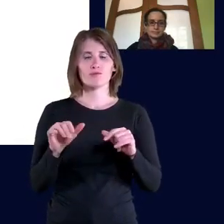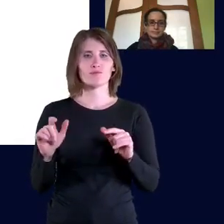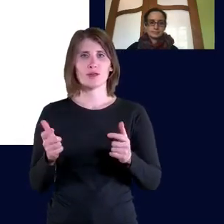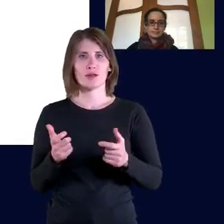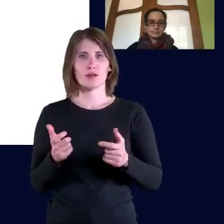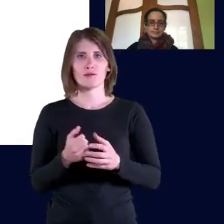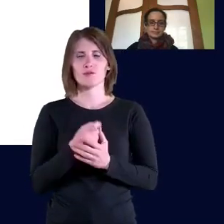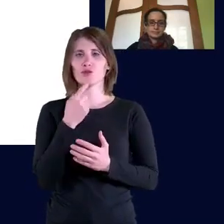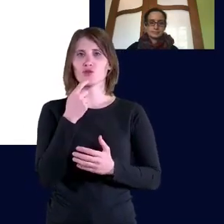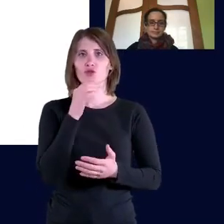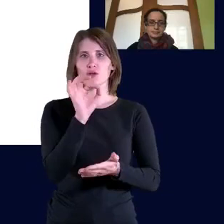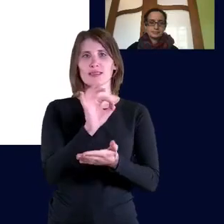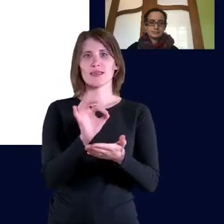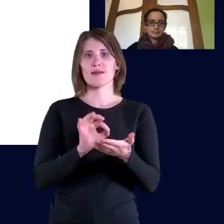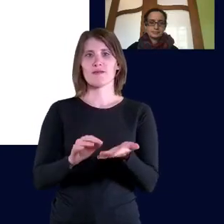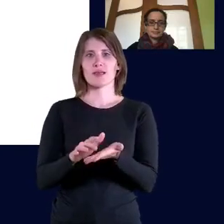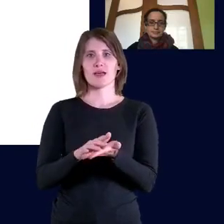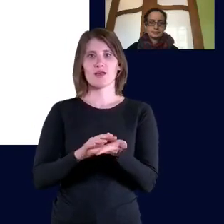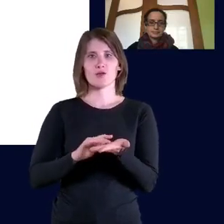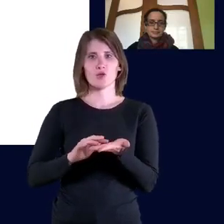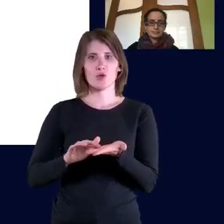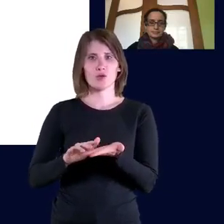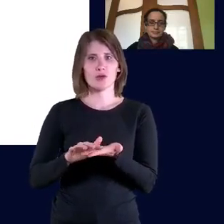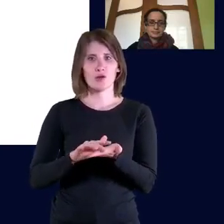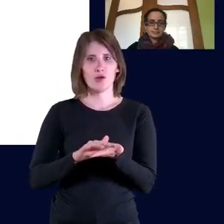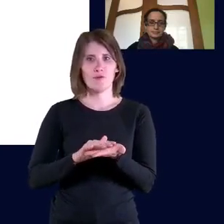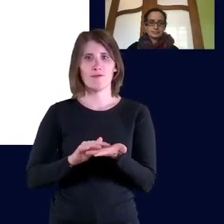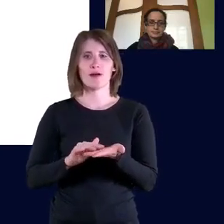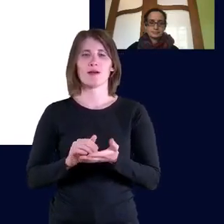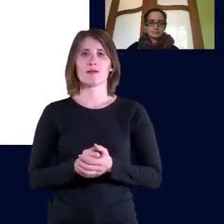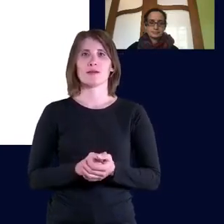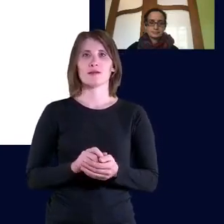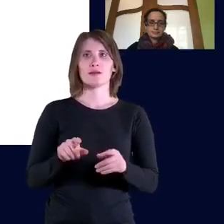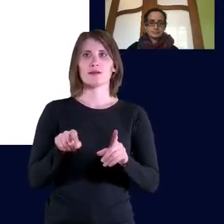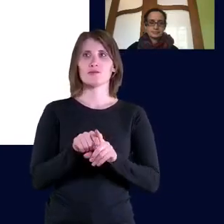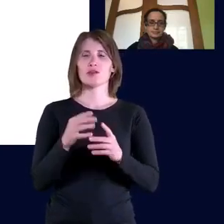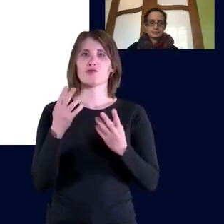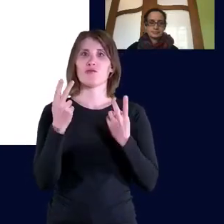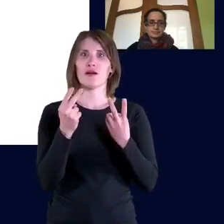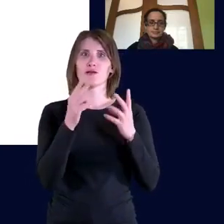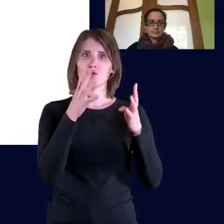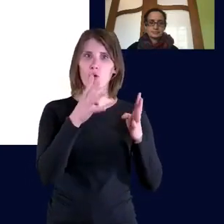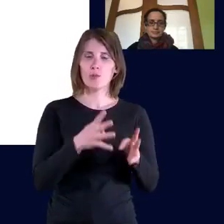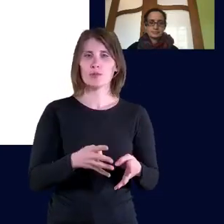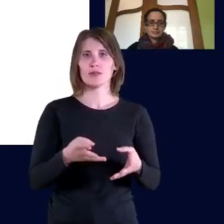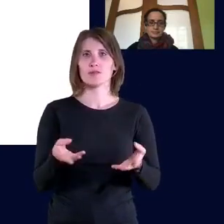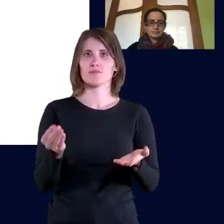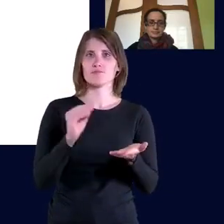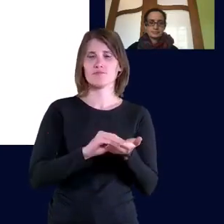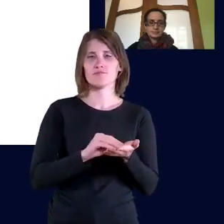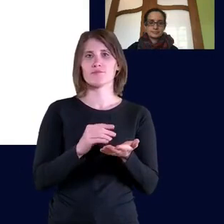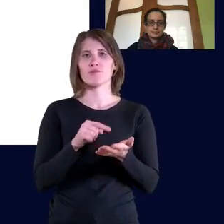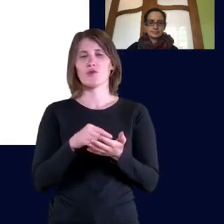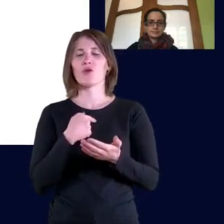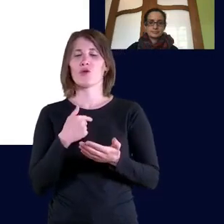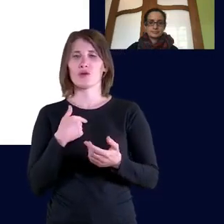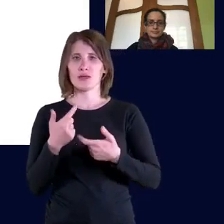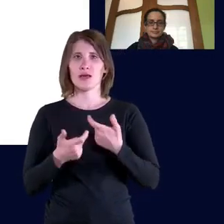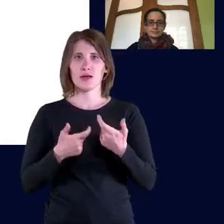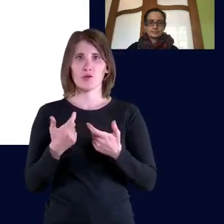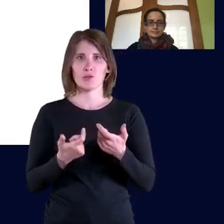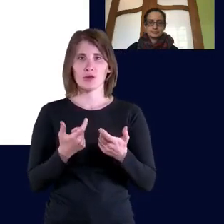właściwie jest grafika dotykowa powiem również o niezbędnej roli opisu i tutaj ja zajmowałam się tym